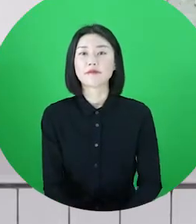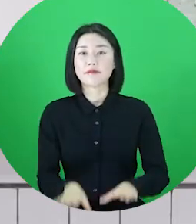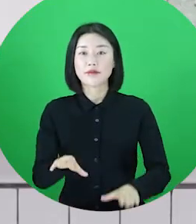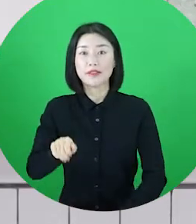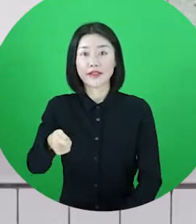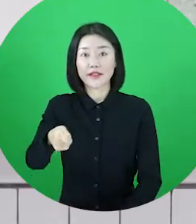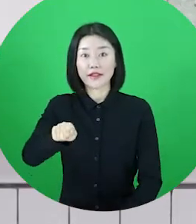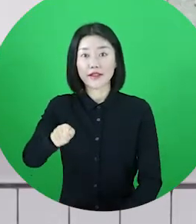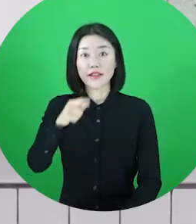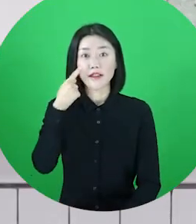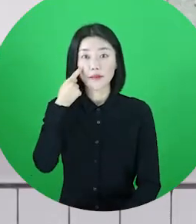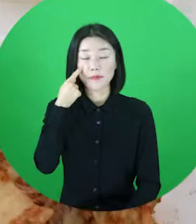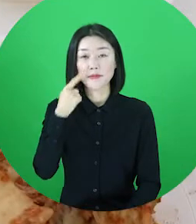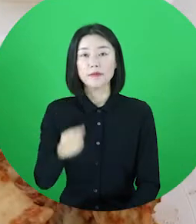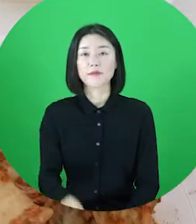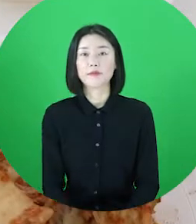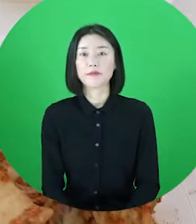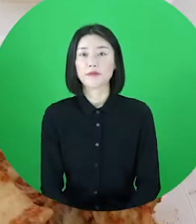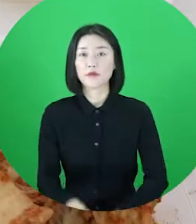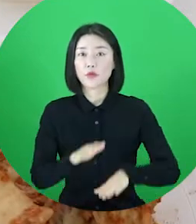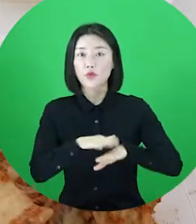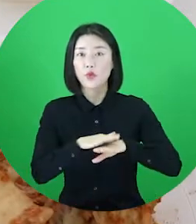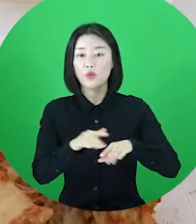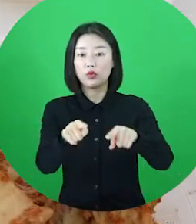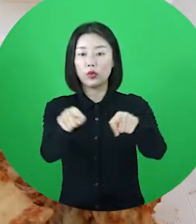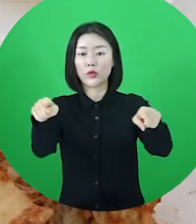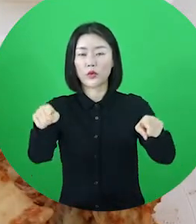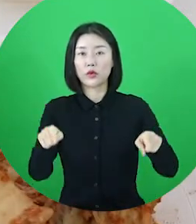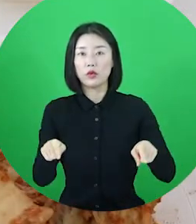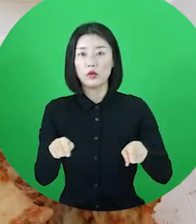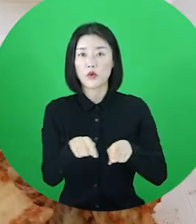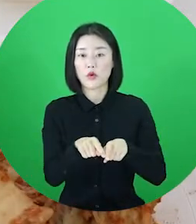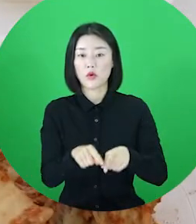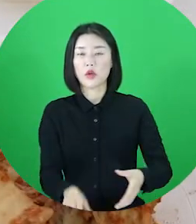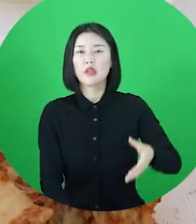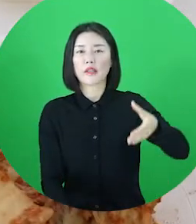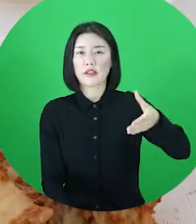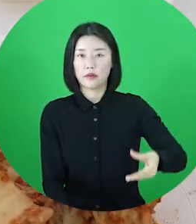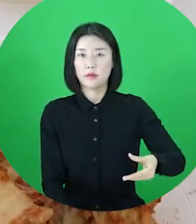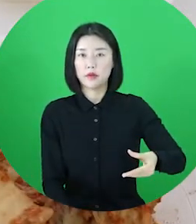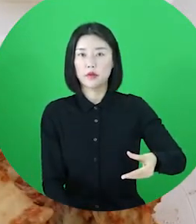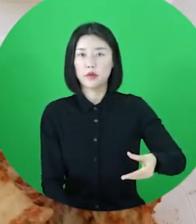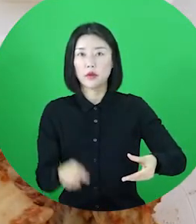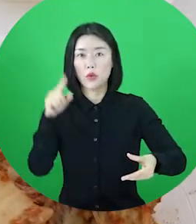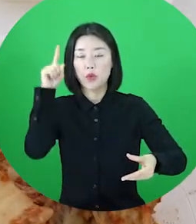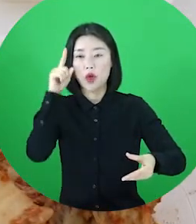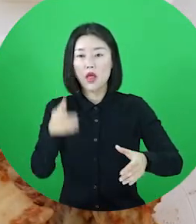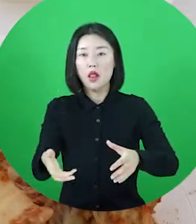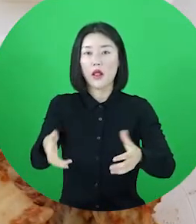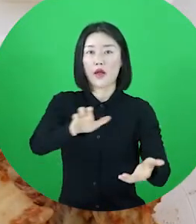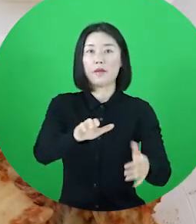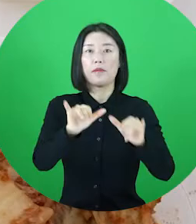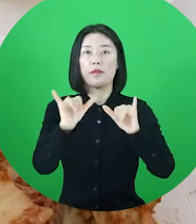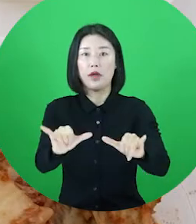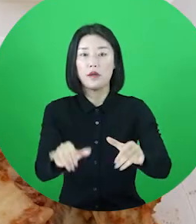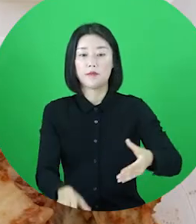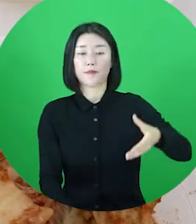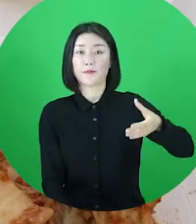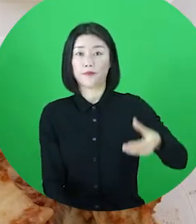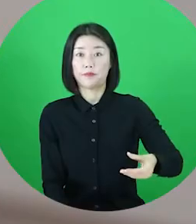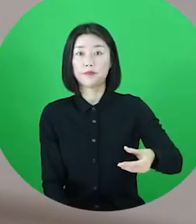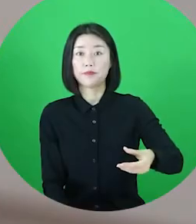불을 켜보겠습니다. 한 손으로는 가스레인지가 움직이지 않도록 잘